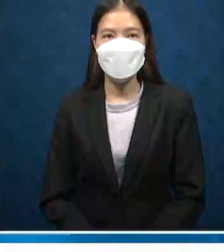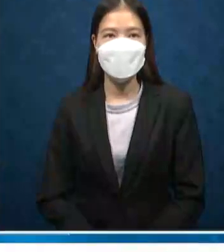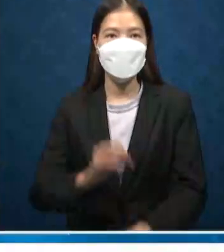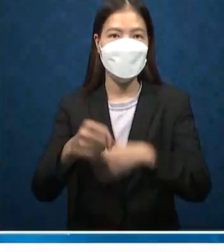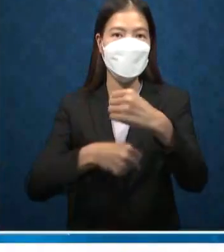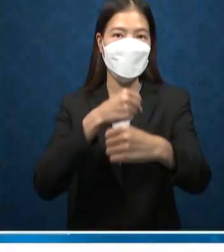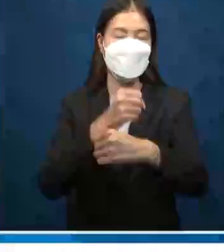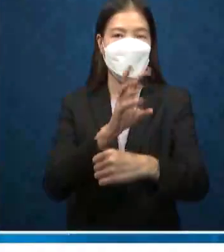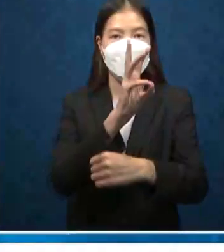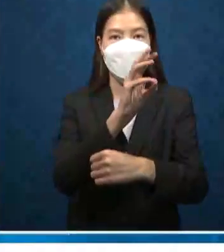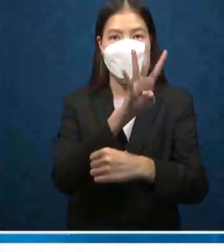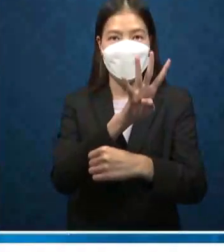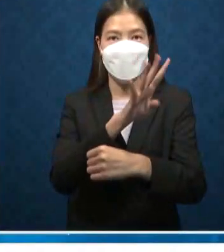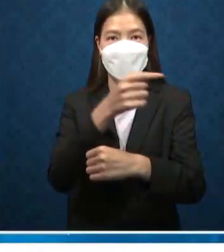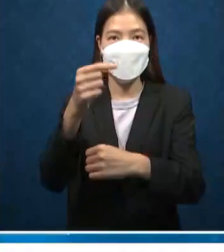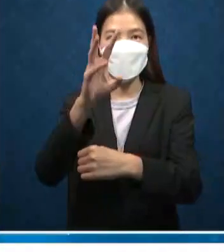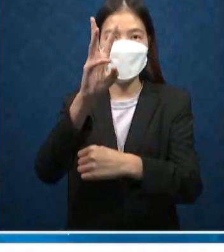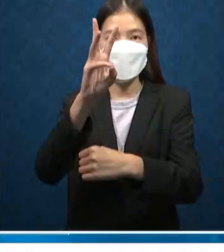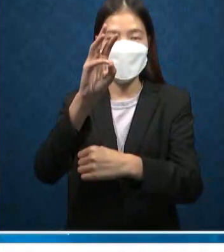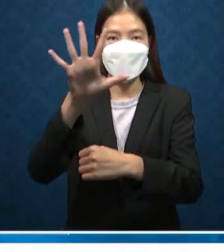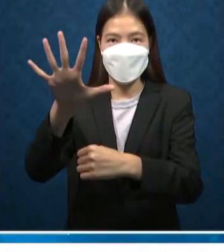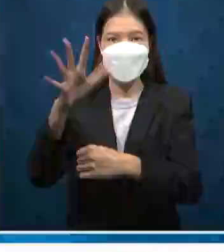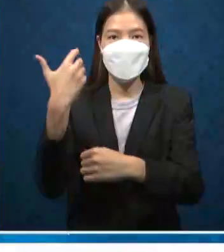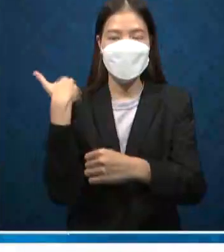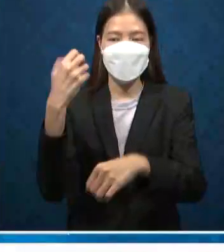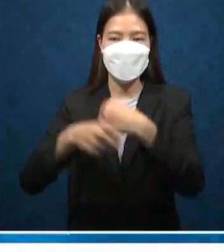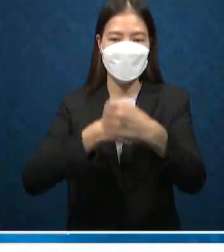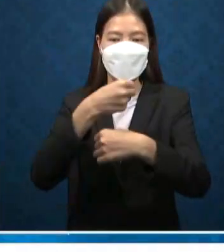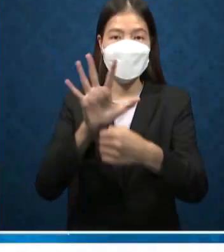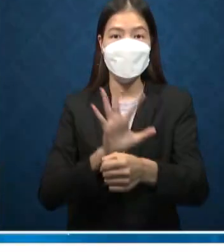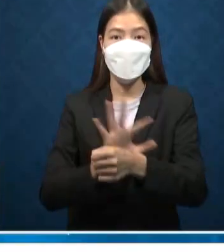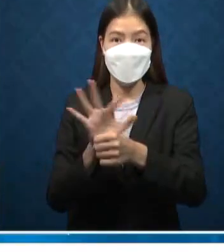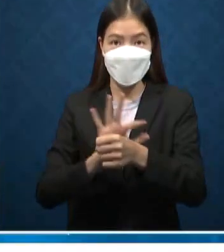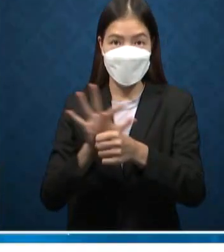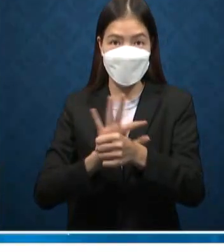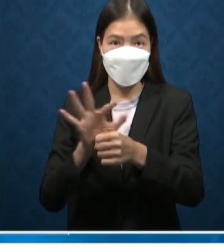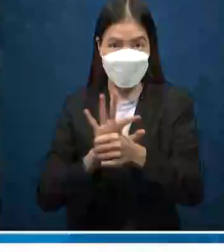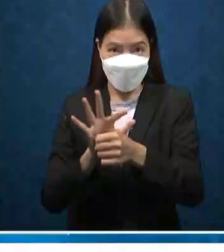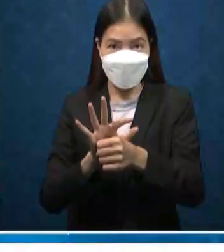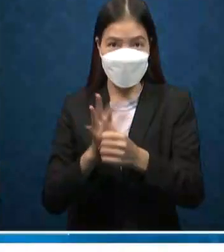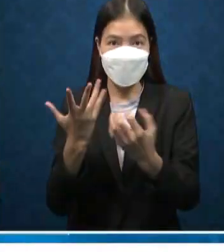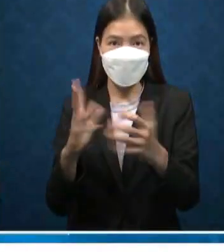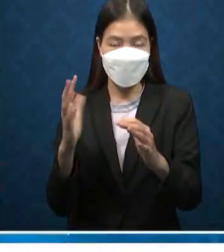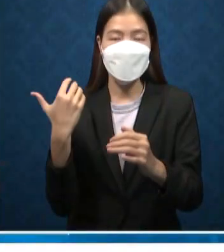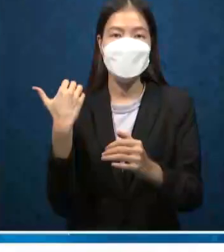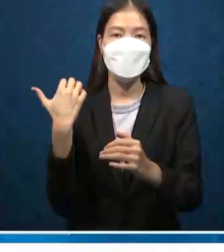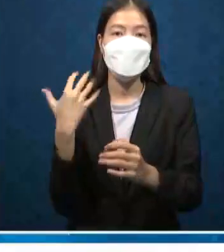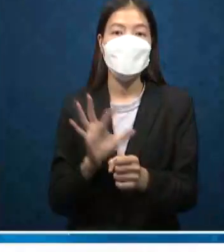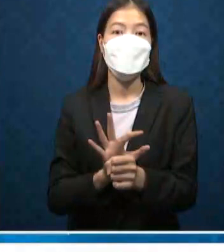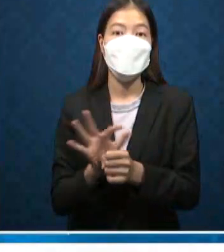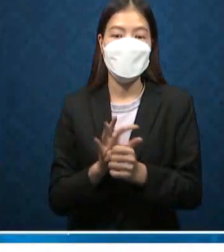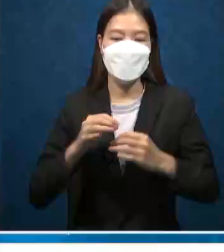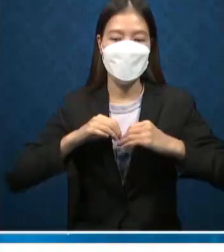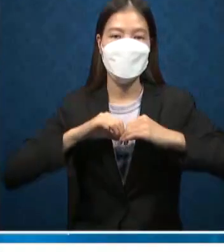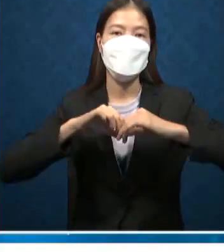2014และ2015เป็นปีที่มีการแพร่ระบาดของโรคติดเชื้อไวรัสโคโรนา2019